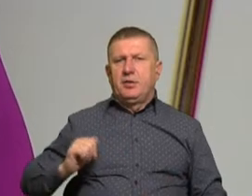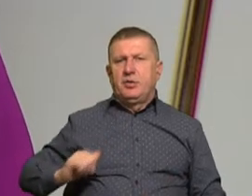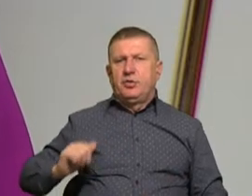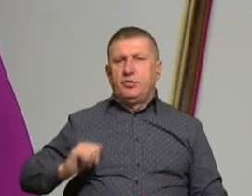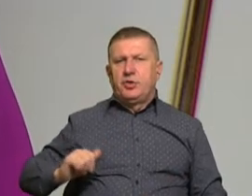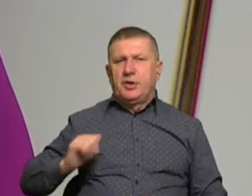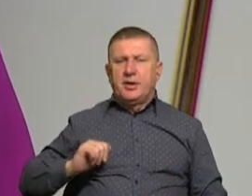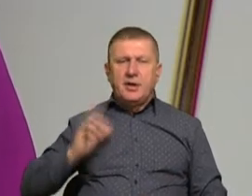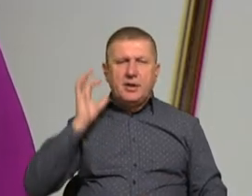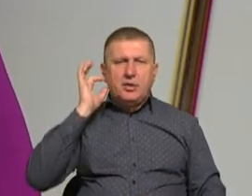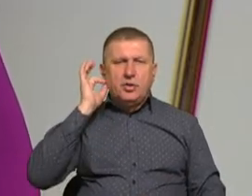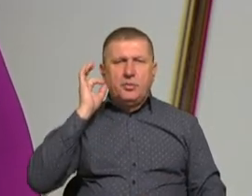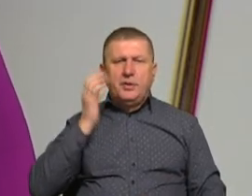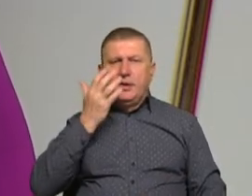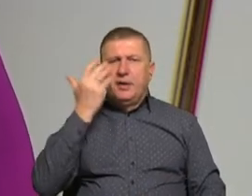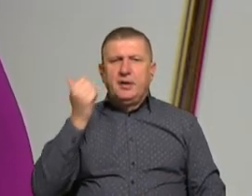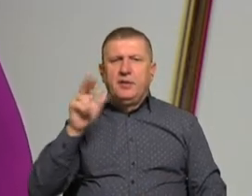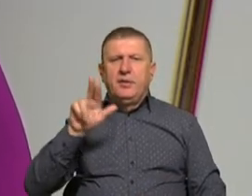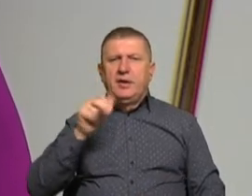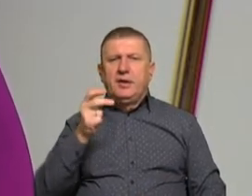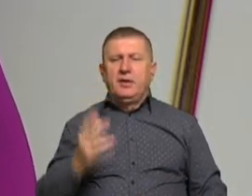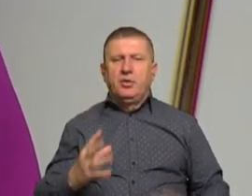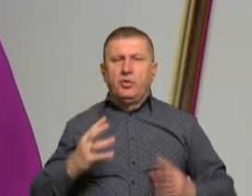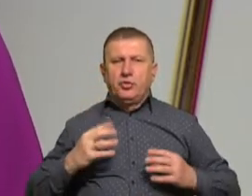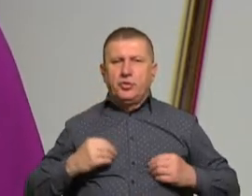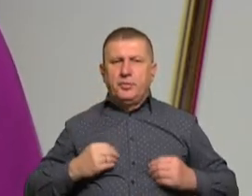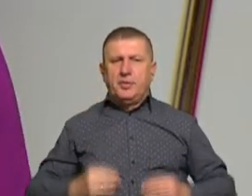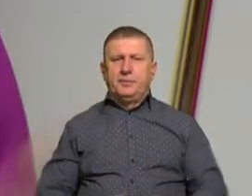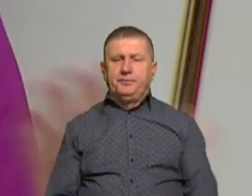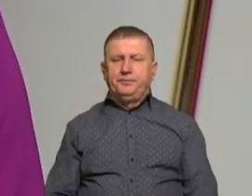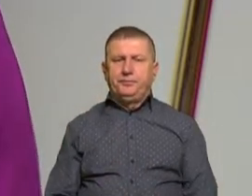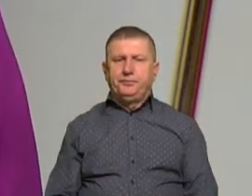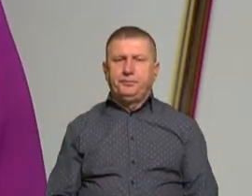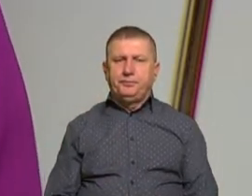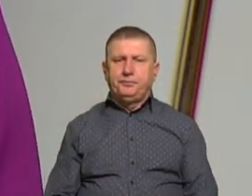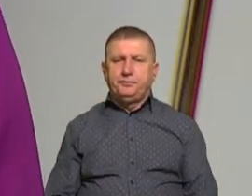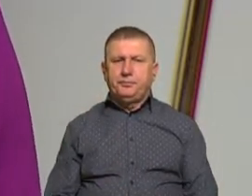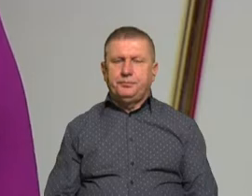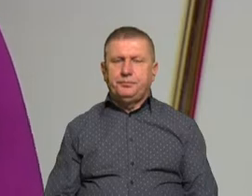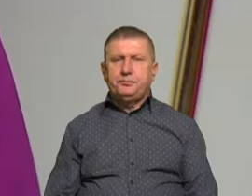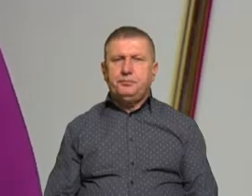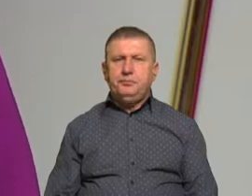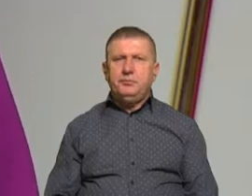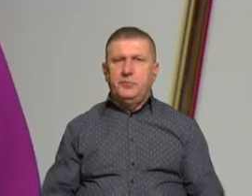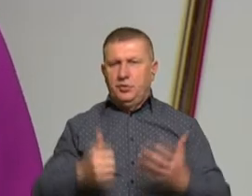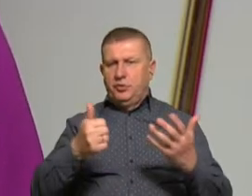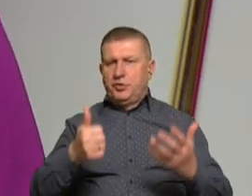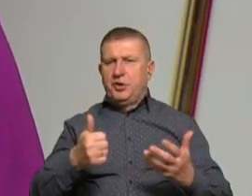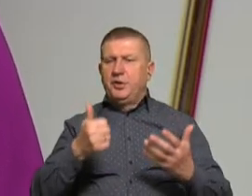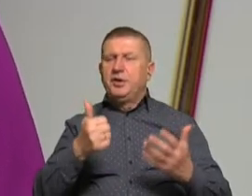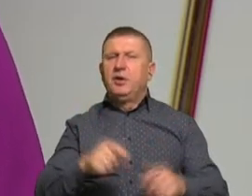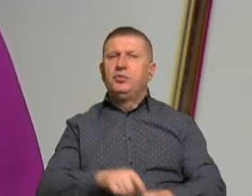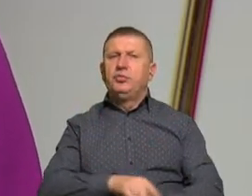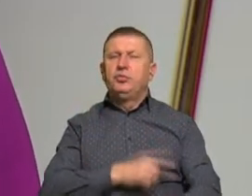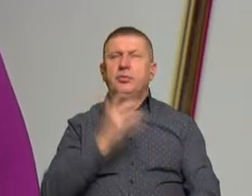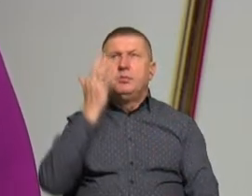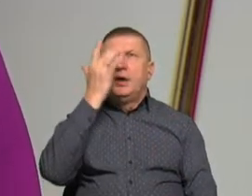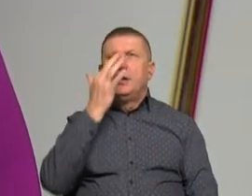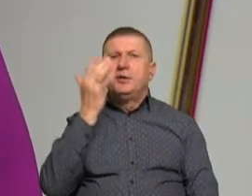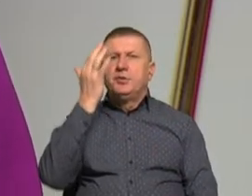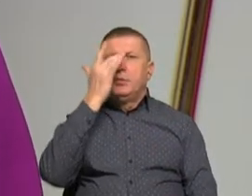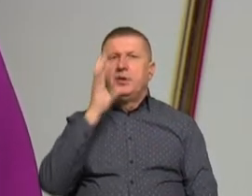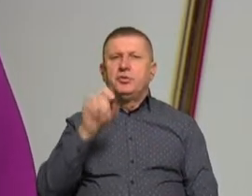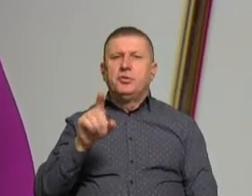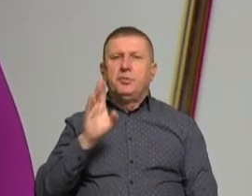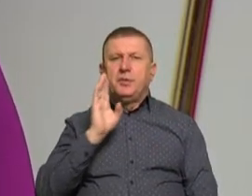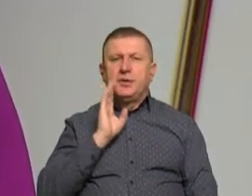pewności, kiedy przydział mieszkania zostanie jej, kiedy to się ziści, to marzenie o mieszkaniu. Zdecydowanie skrócenie